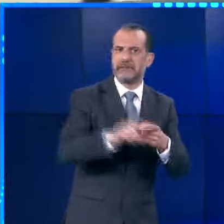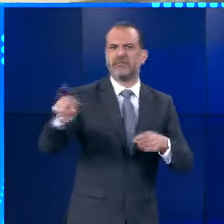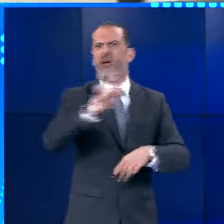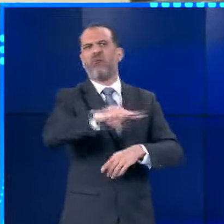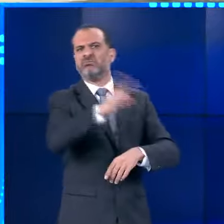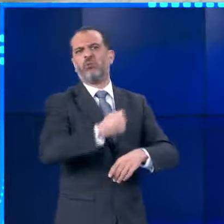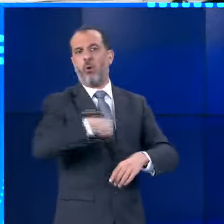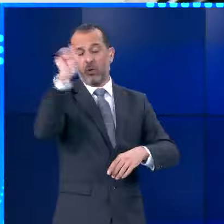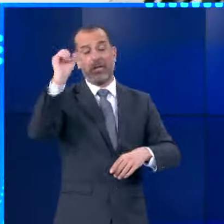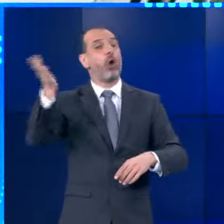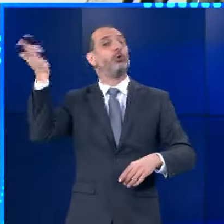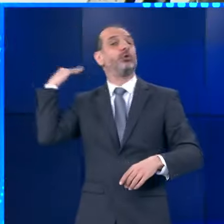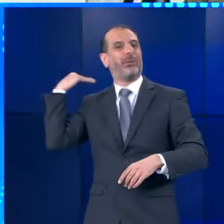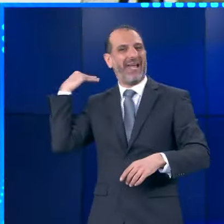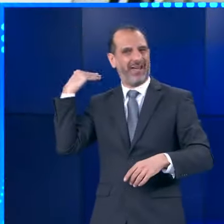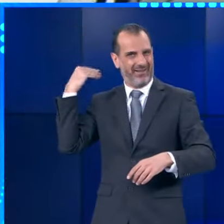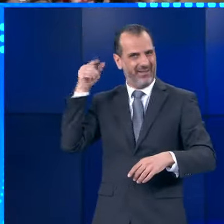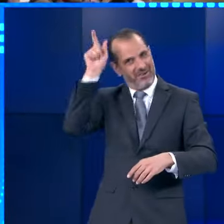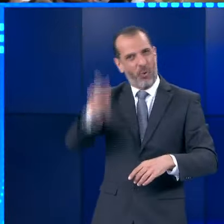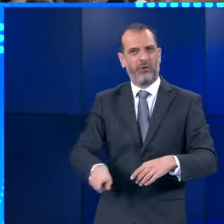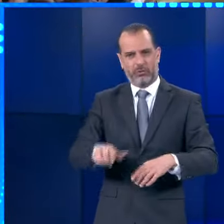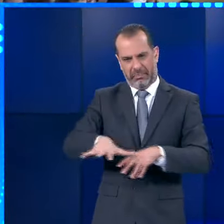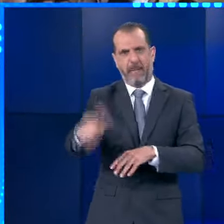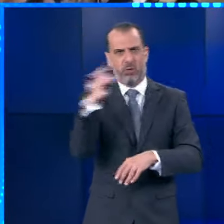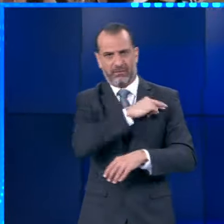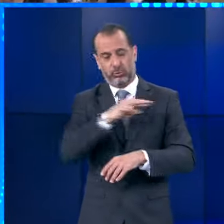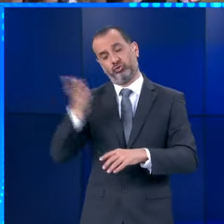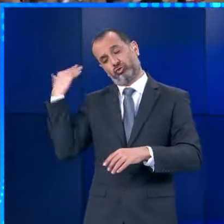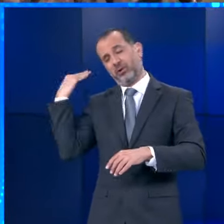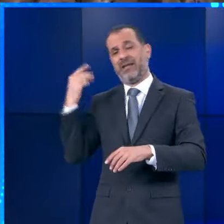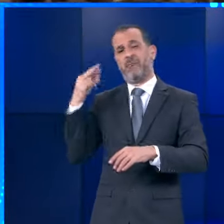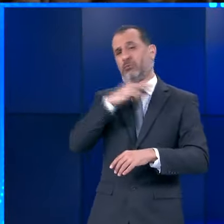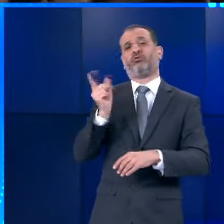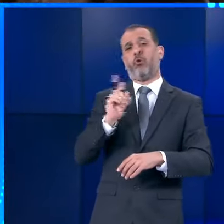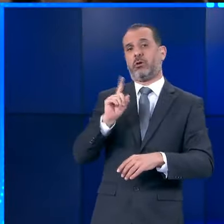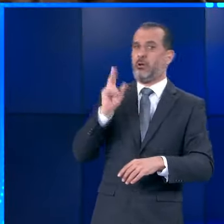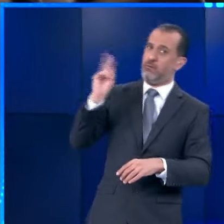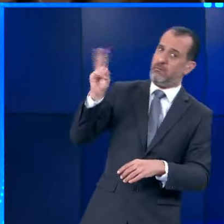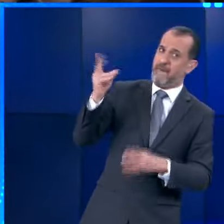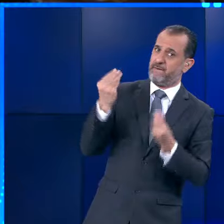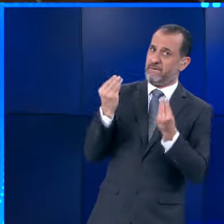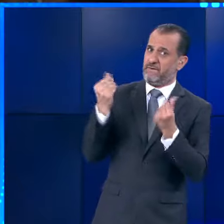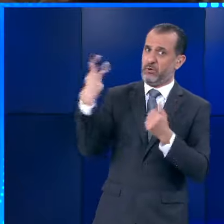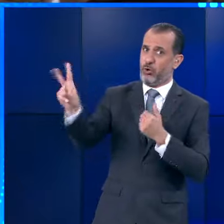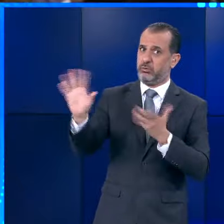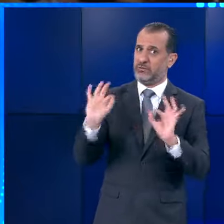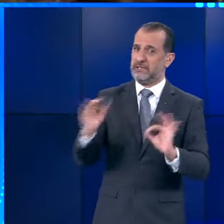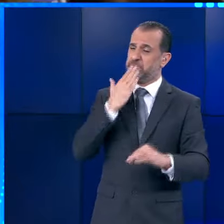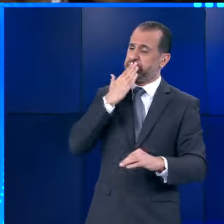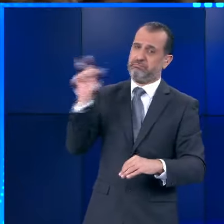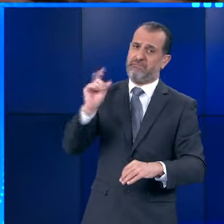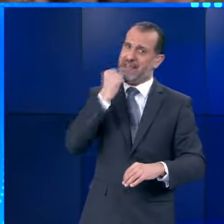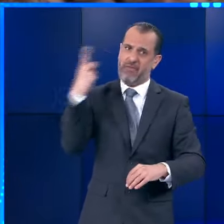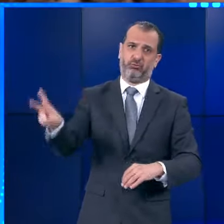την συνάντησή τους. Τότε ο νυν Πρωθυπουργός, ο κύριος Στάρμερ, είχε ειρωνευτεί τον κύριο Σούνακ για τη στάση του.